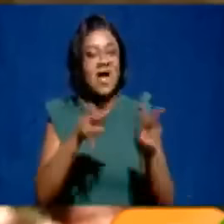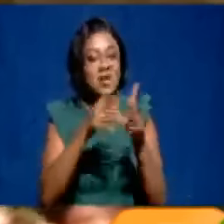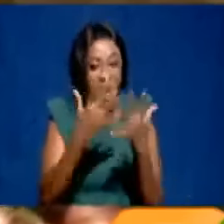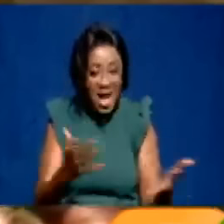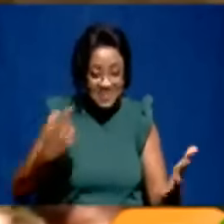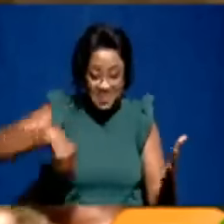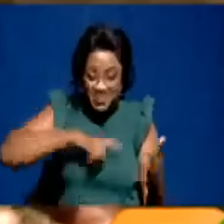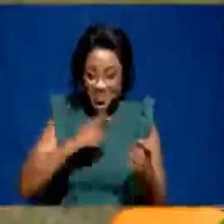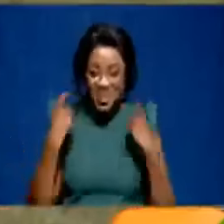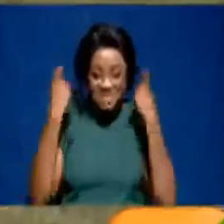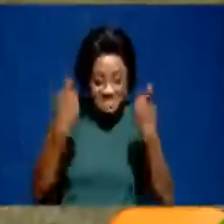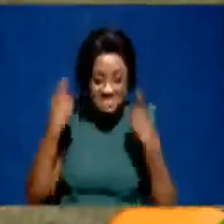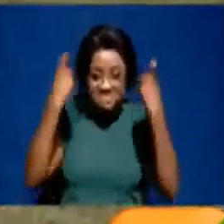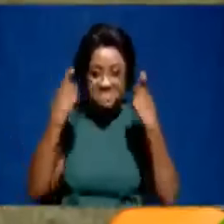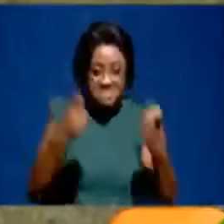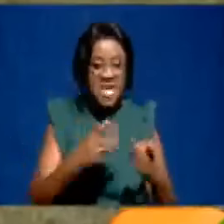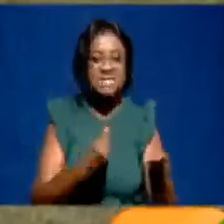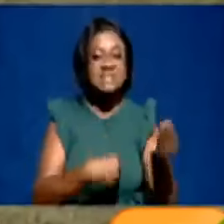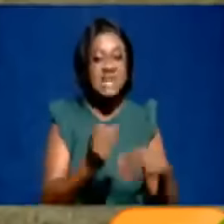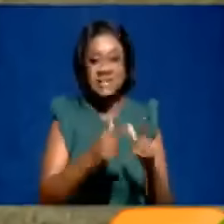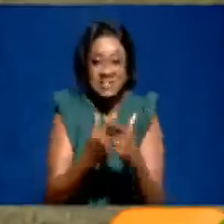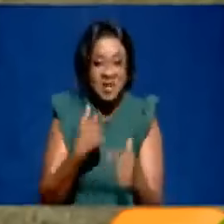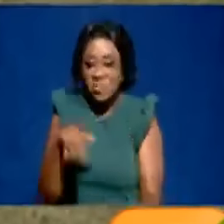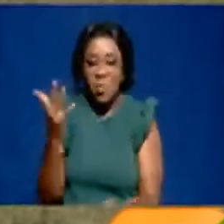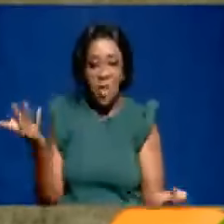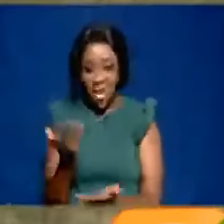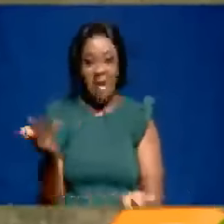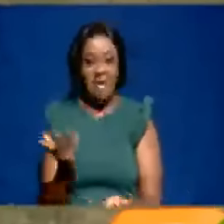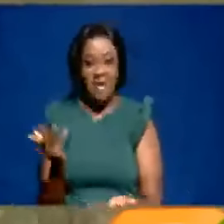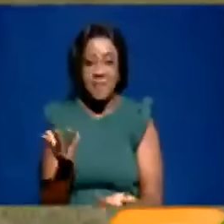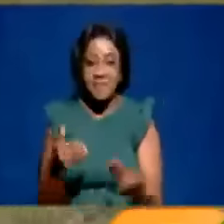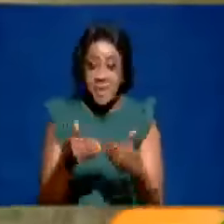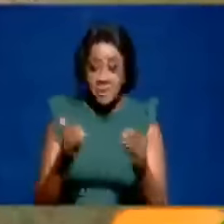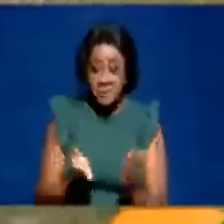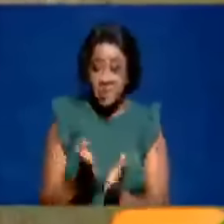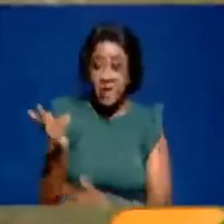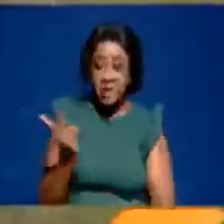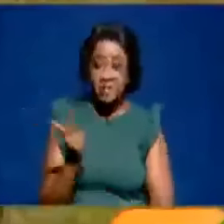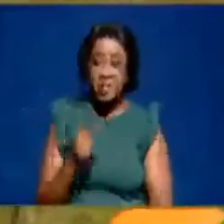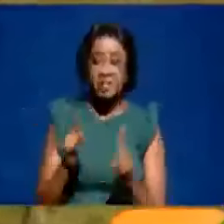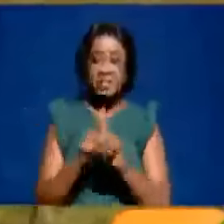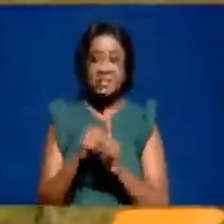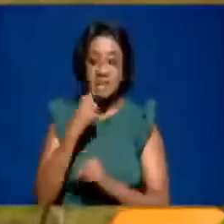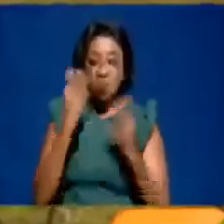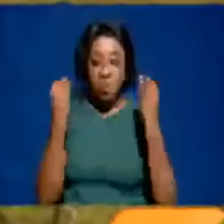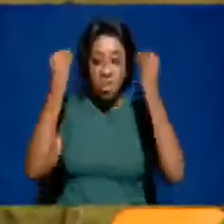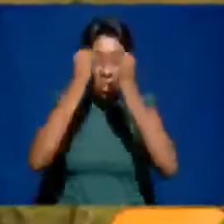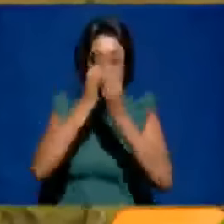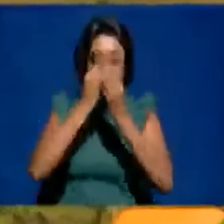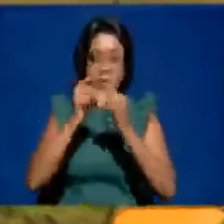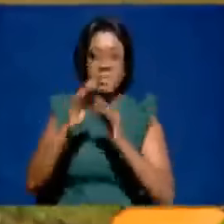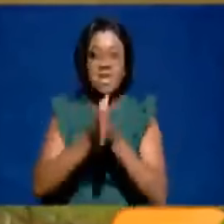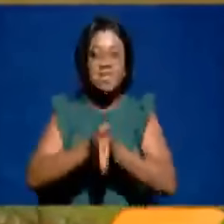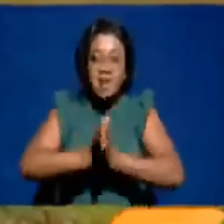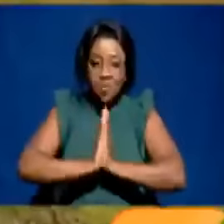chasho tufanyie nini? Kwa familia ya Yano na Kiprono Kipkorir ambao ni baadhi ya waliolaghaiwa, kwao ni ombi